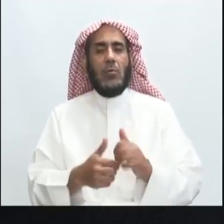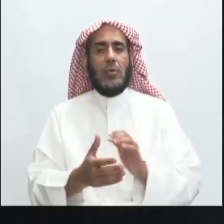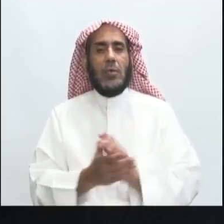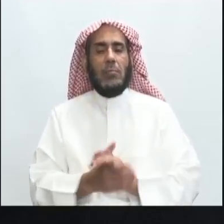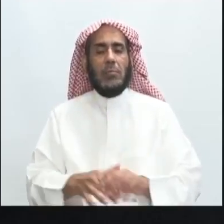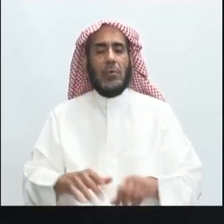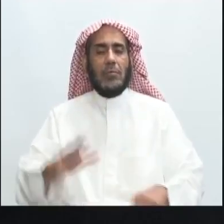اجمعين